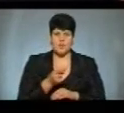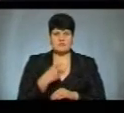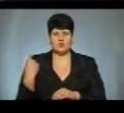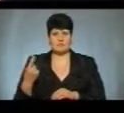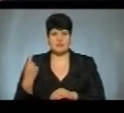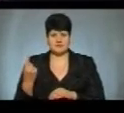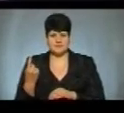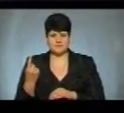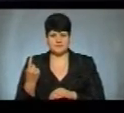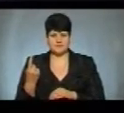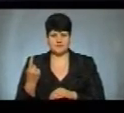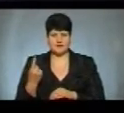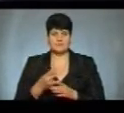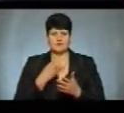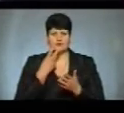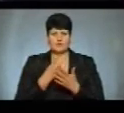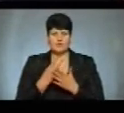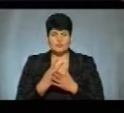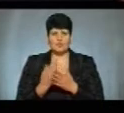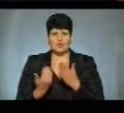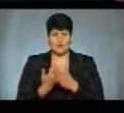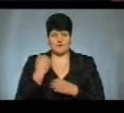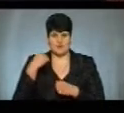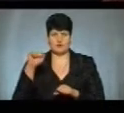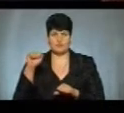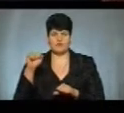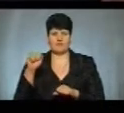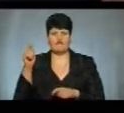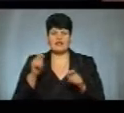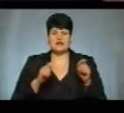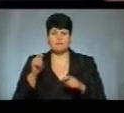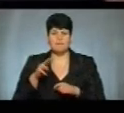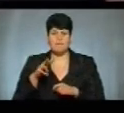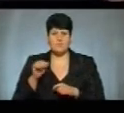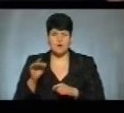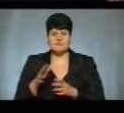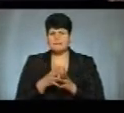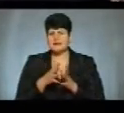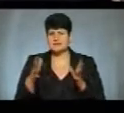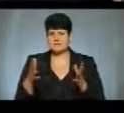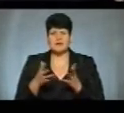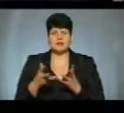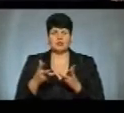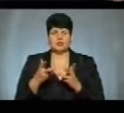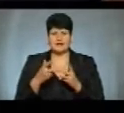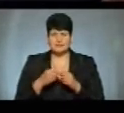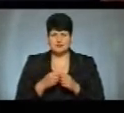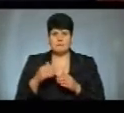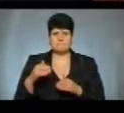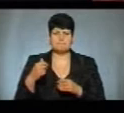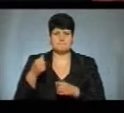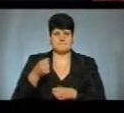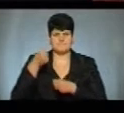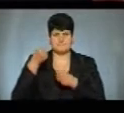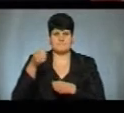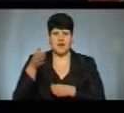областей. Презентовано новий рекорд – флешмоб. Із максимальною кількістю піднятих національних